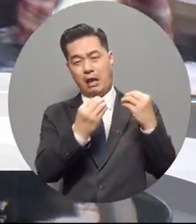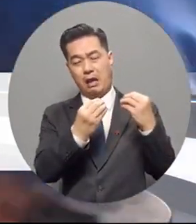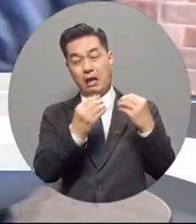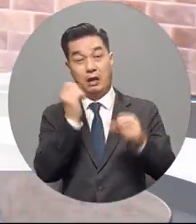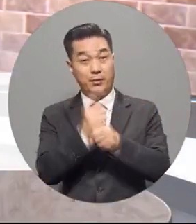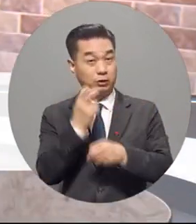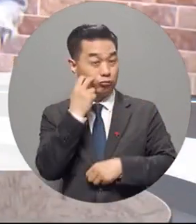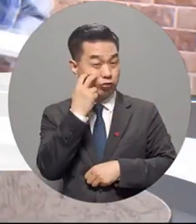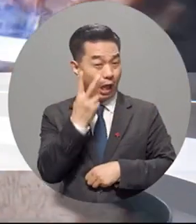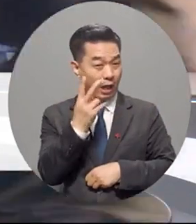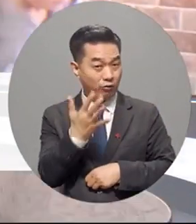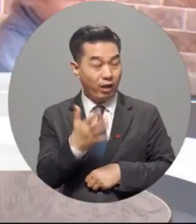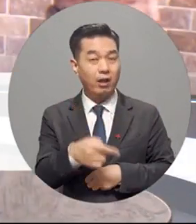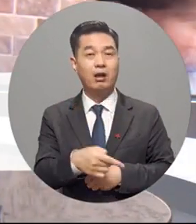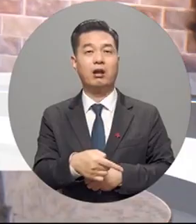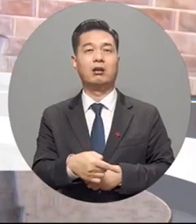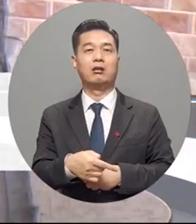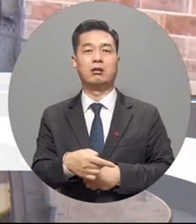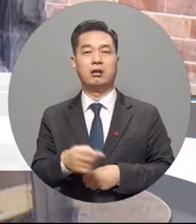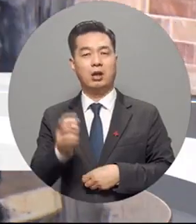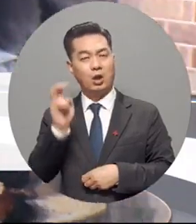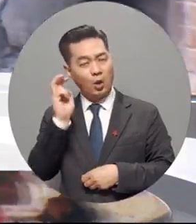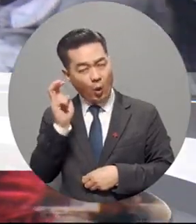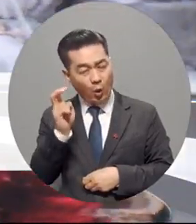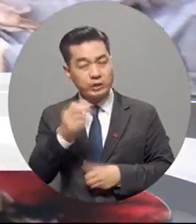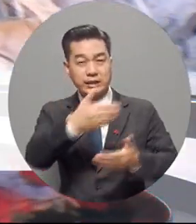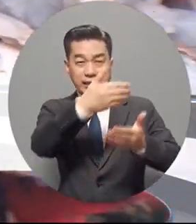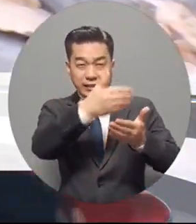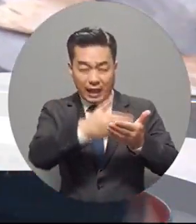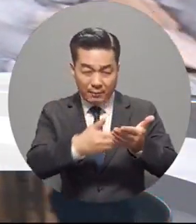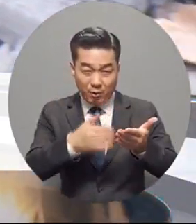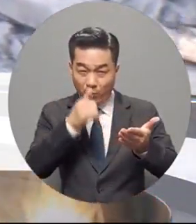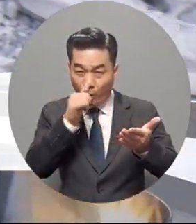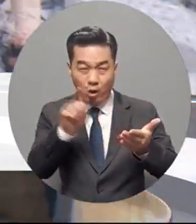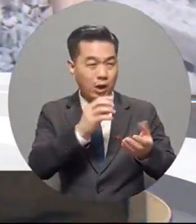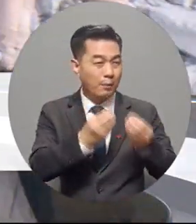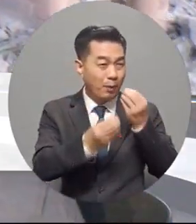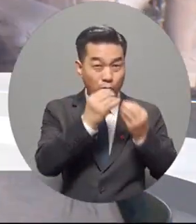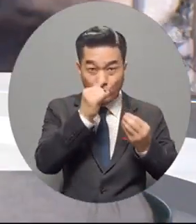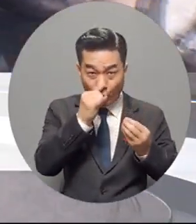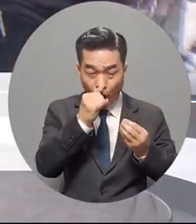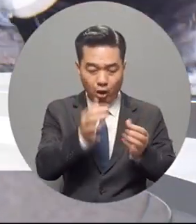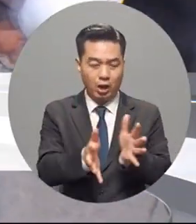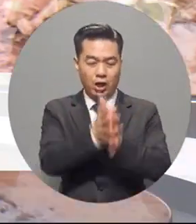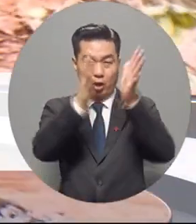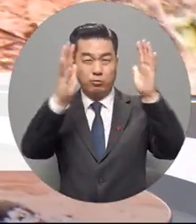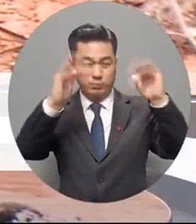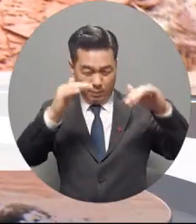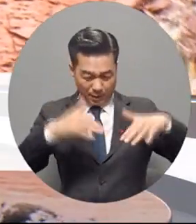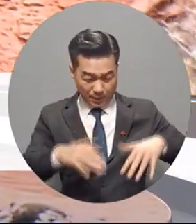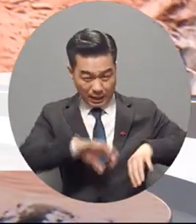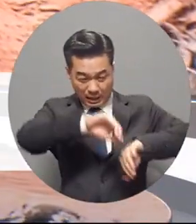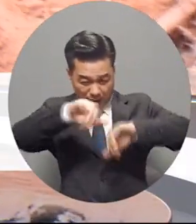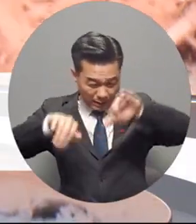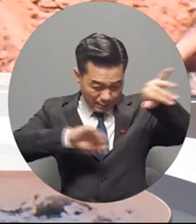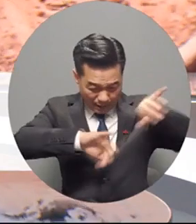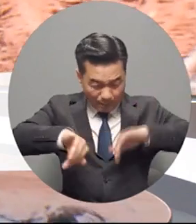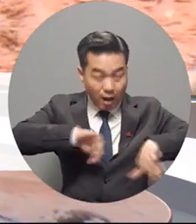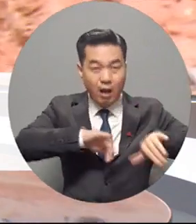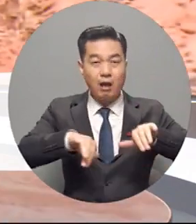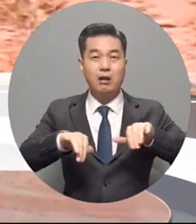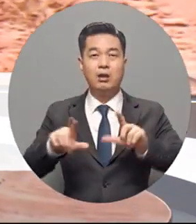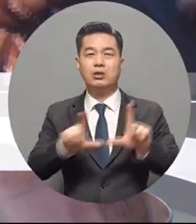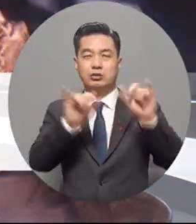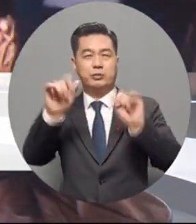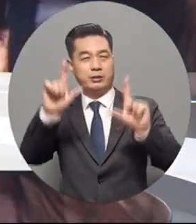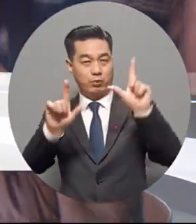두 달째인데요. 혹시라도 남겨진 식량이 있는지 건물 잔해들을 뒤지는 주민들의 절박한 모습이 이어지고